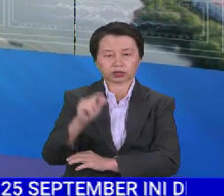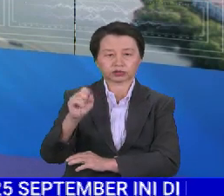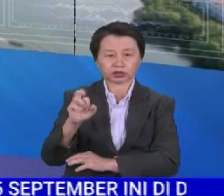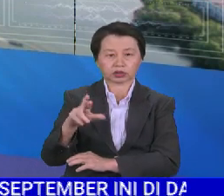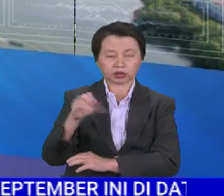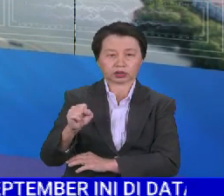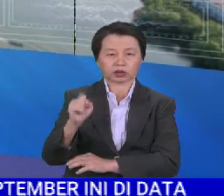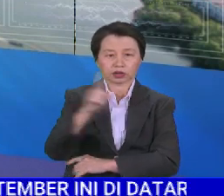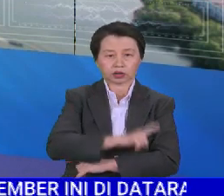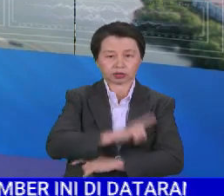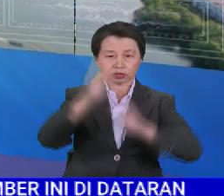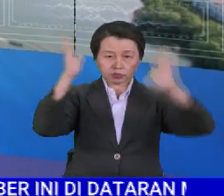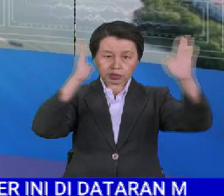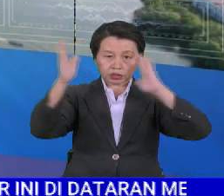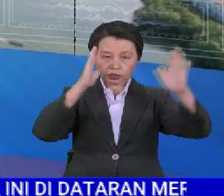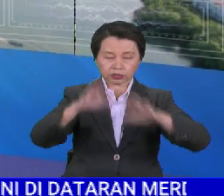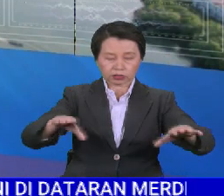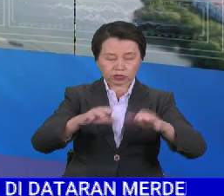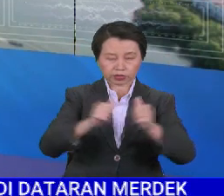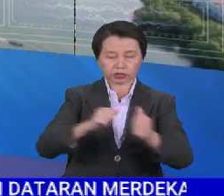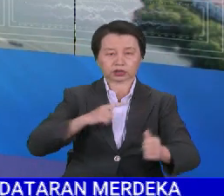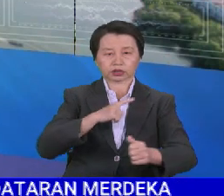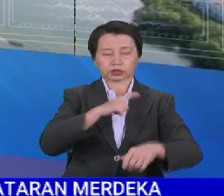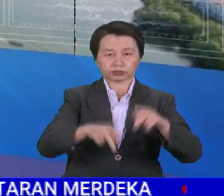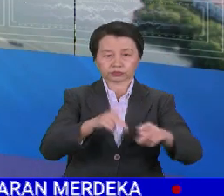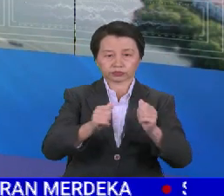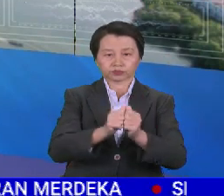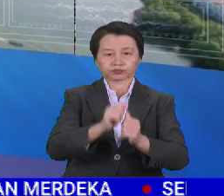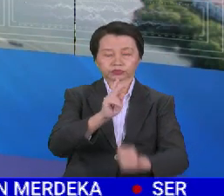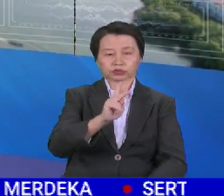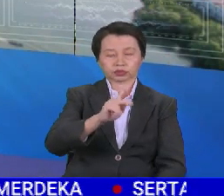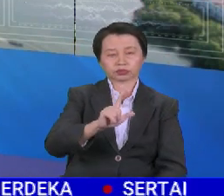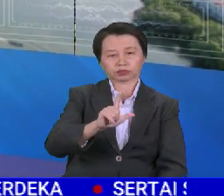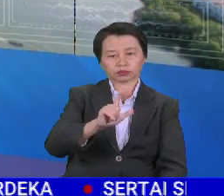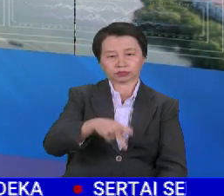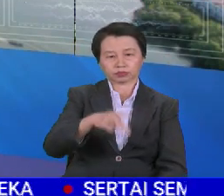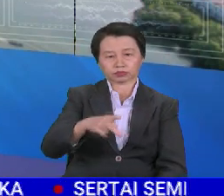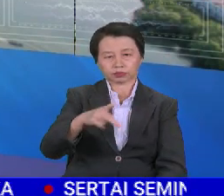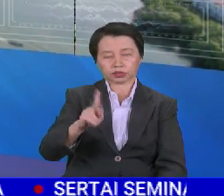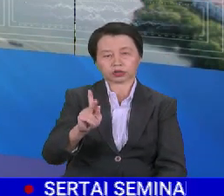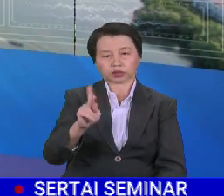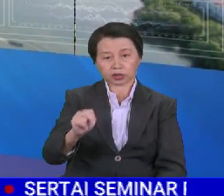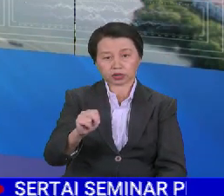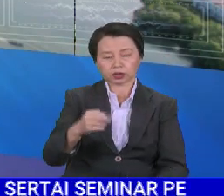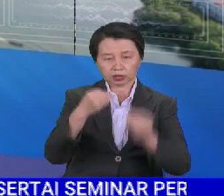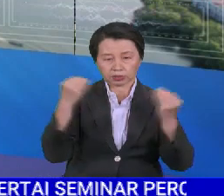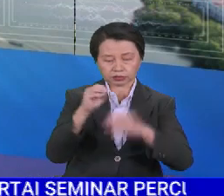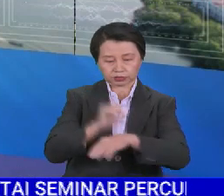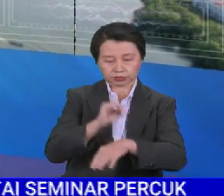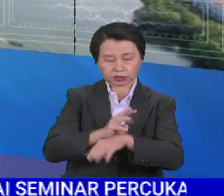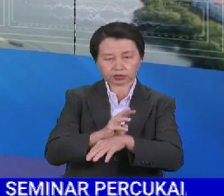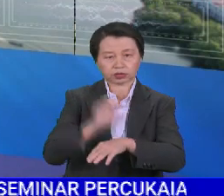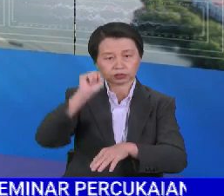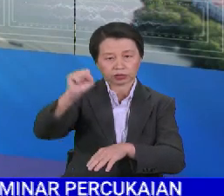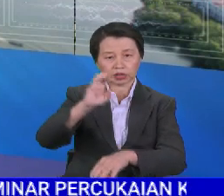Malaysia ya dilaksana bersama lembaga penduduk dan pembangunan keluarga negara lpkn majelis penasehat wanita